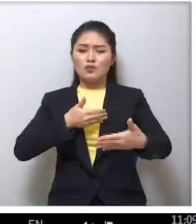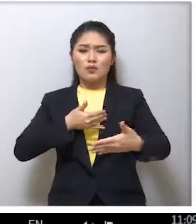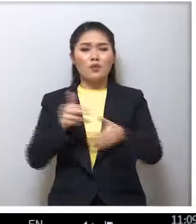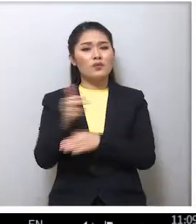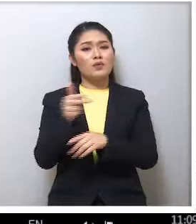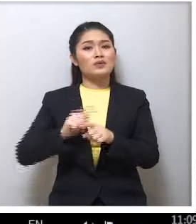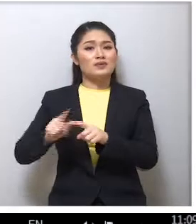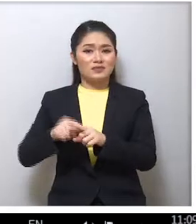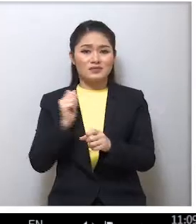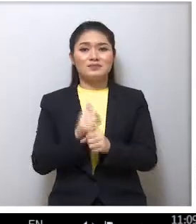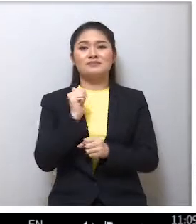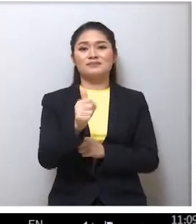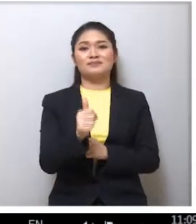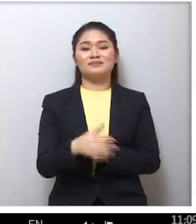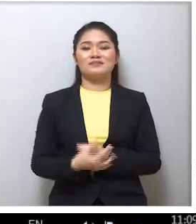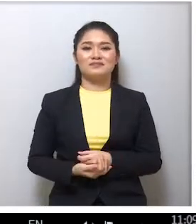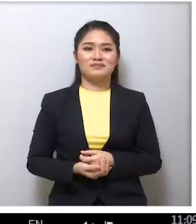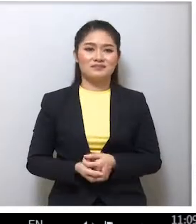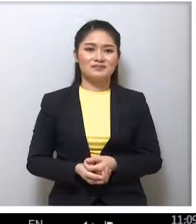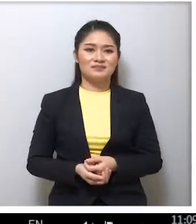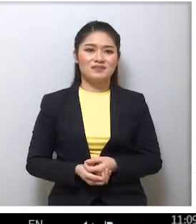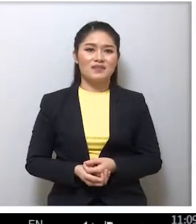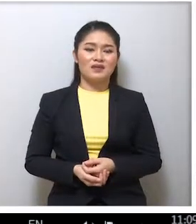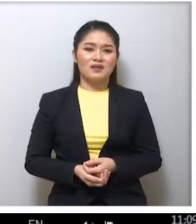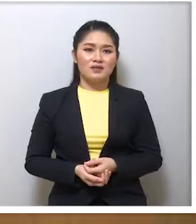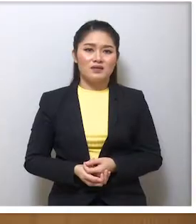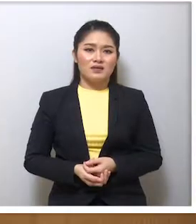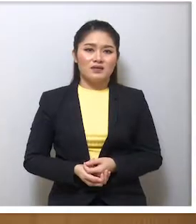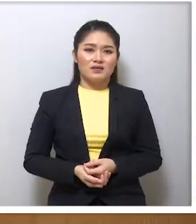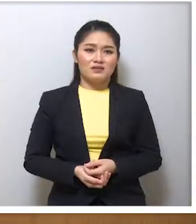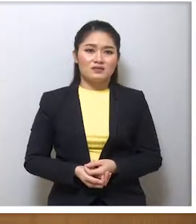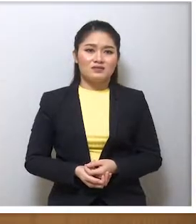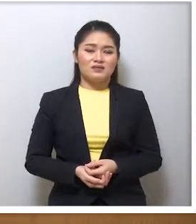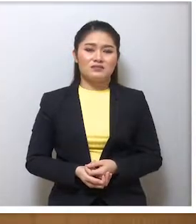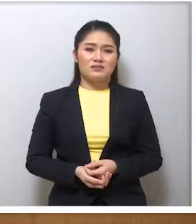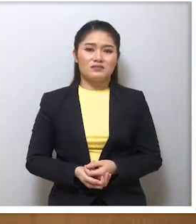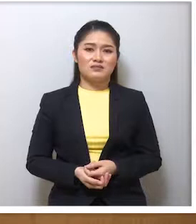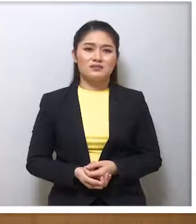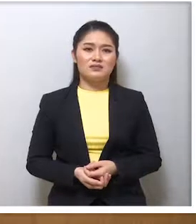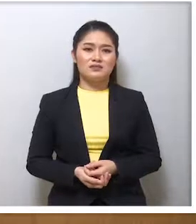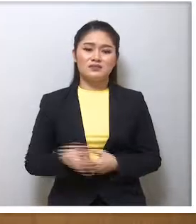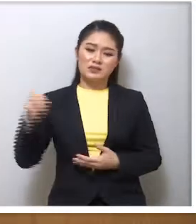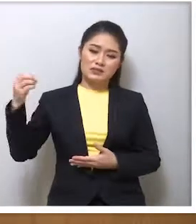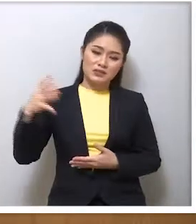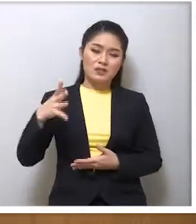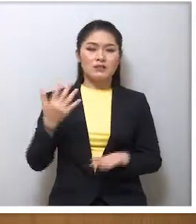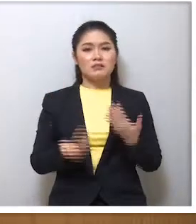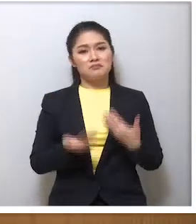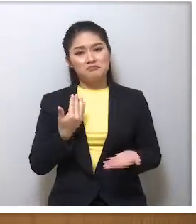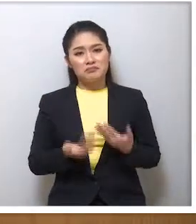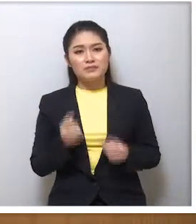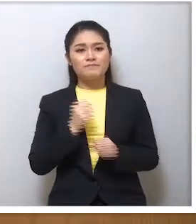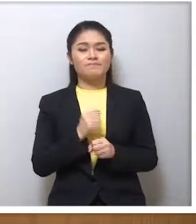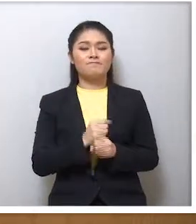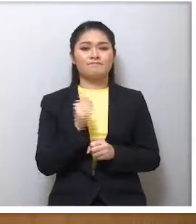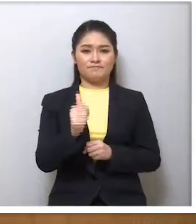ได้ซึ่งจะใส่แสงใส่อะไรก็ม